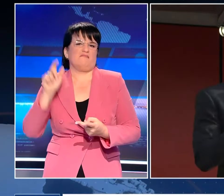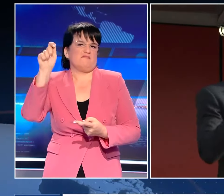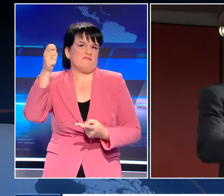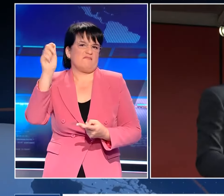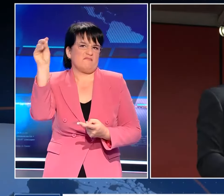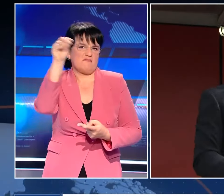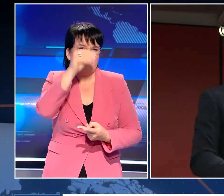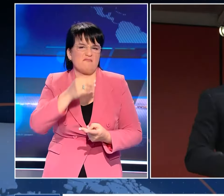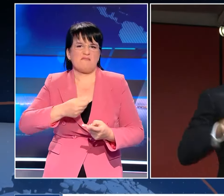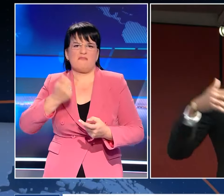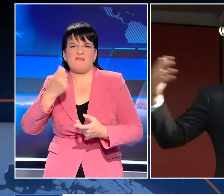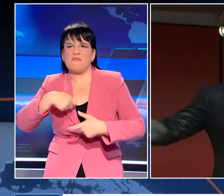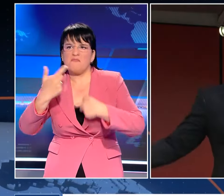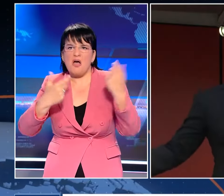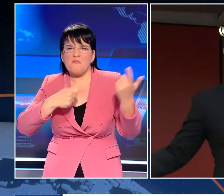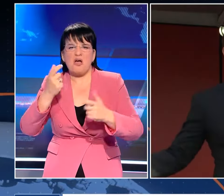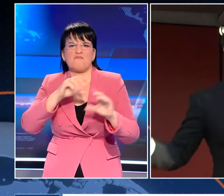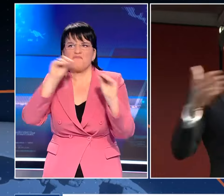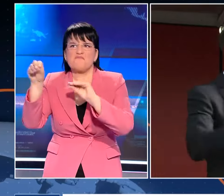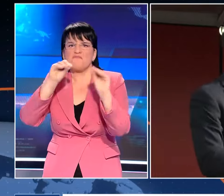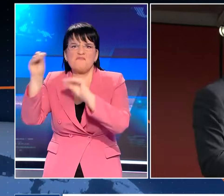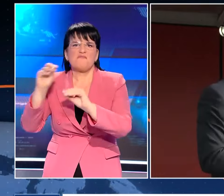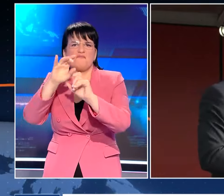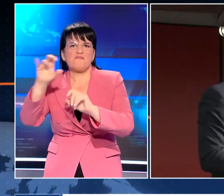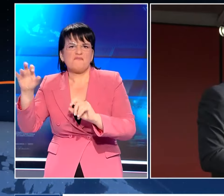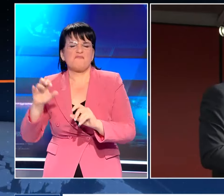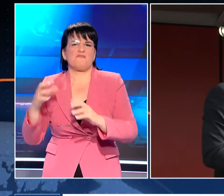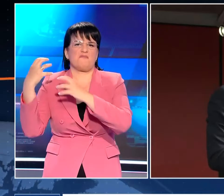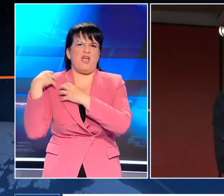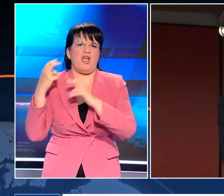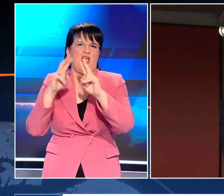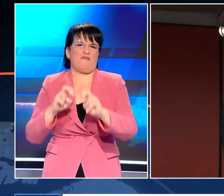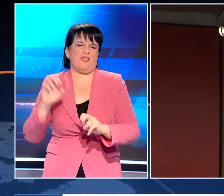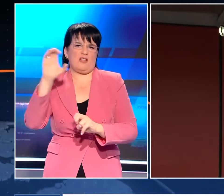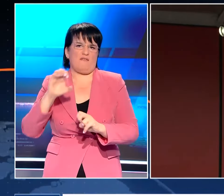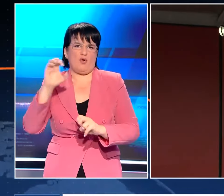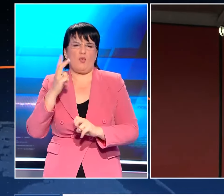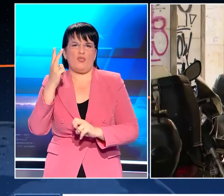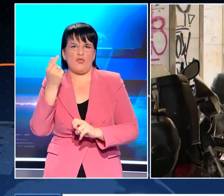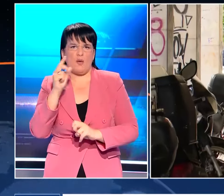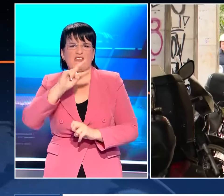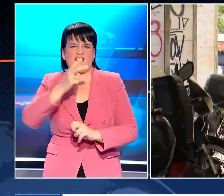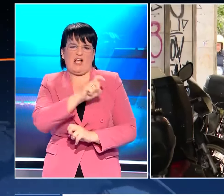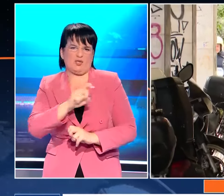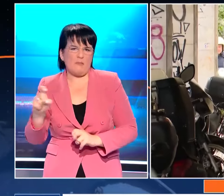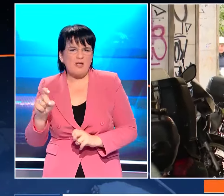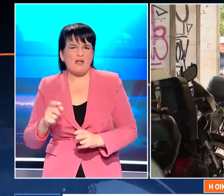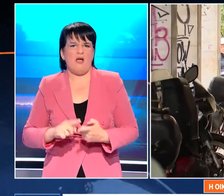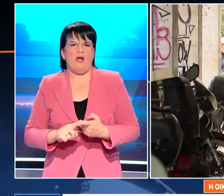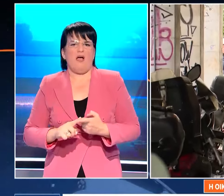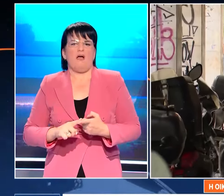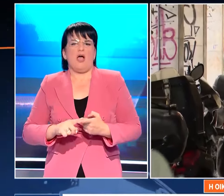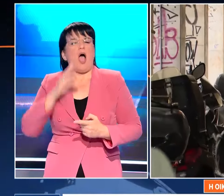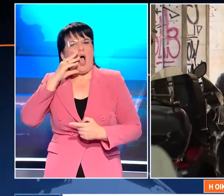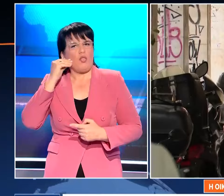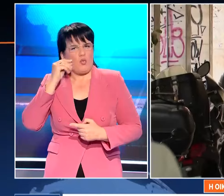από τις σπατάλεις, τις ψηφιακές αναθέσεις που τώρα ελέγχει η Ευρωπαϊκή Ένωση για 2,5 δις. Στην οικονομία επικεντρώνει και ο